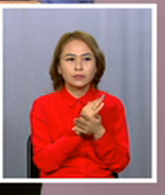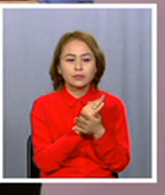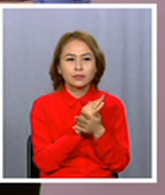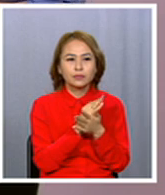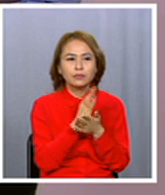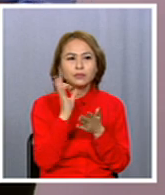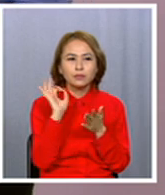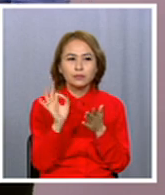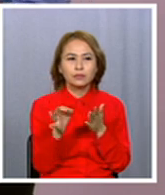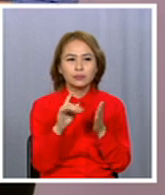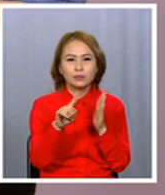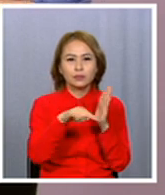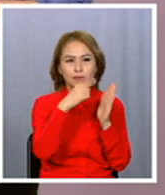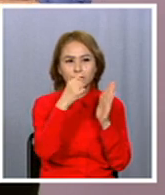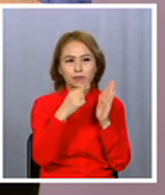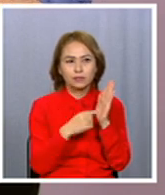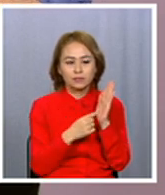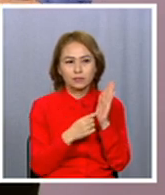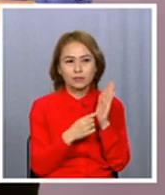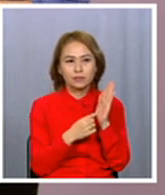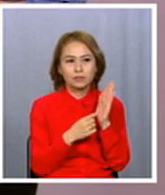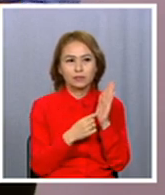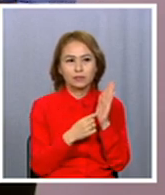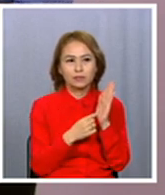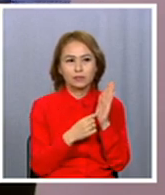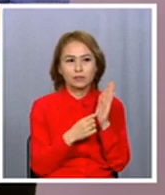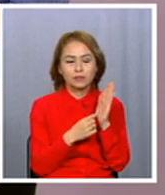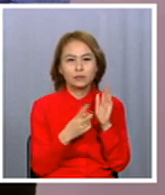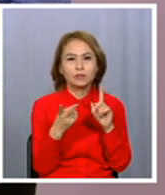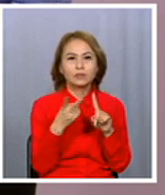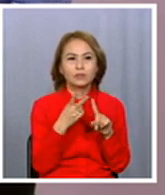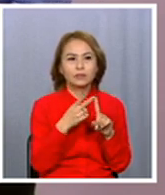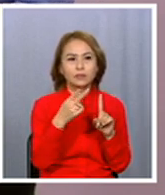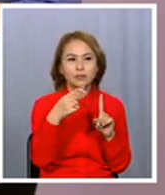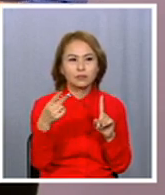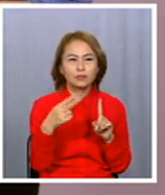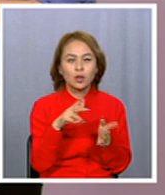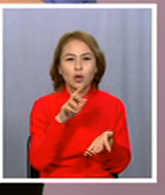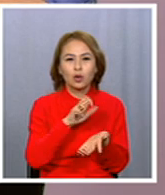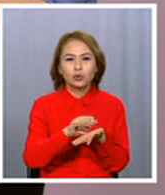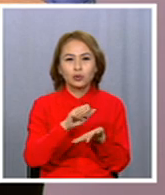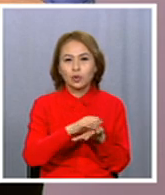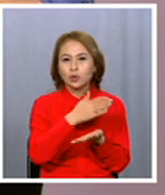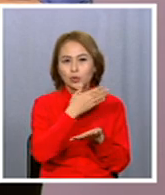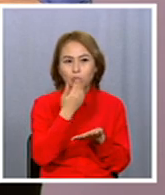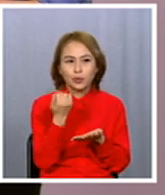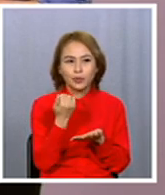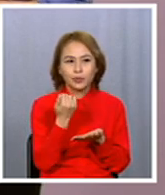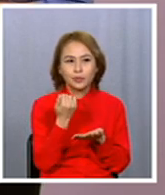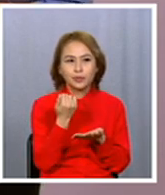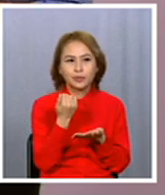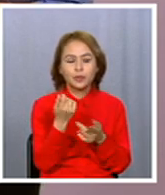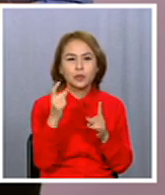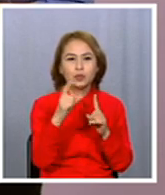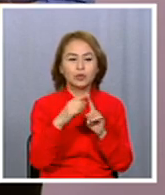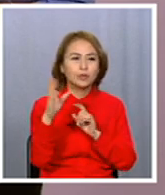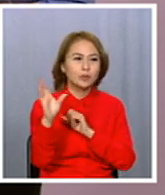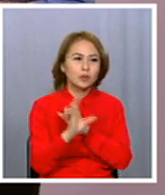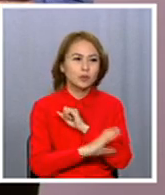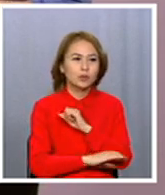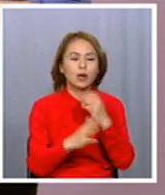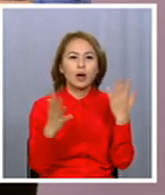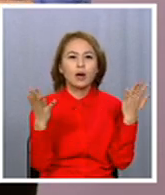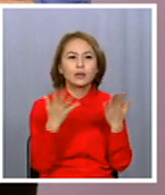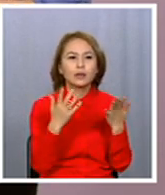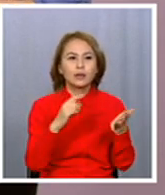Иә, сұрақ белгісі тұр. Екінші сөйлем. Ұн жоқ қой. Сөйлемнің соңында қандай